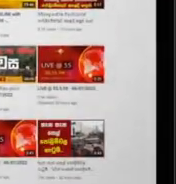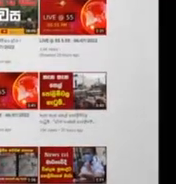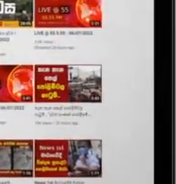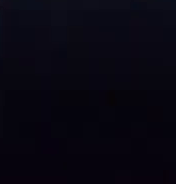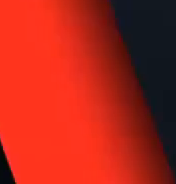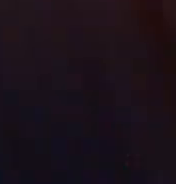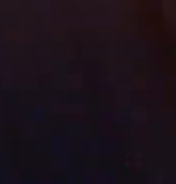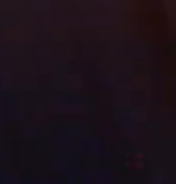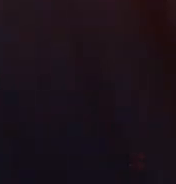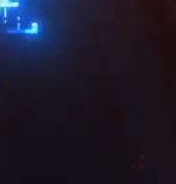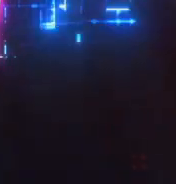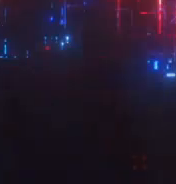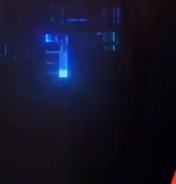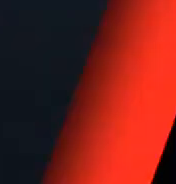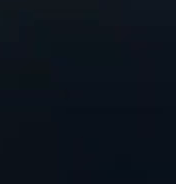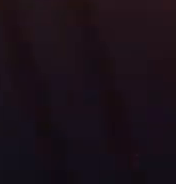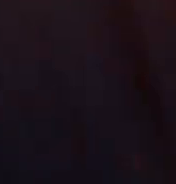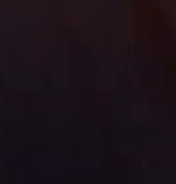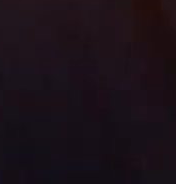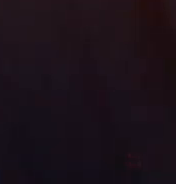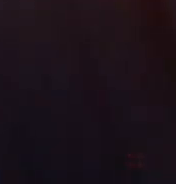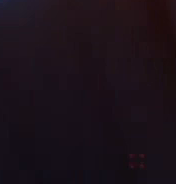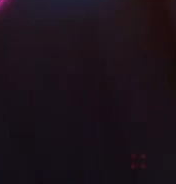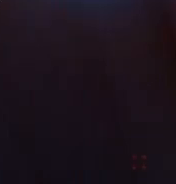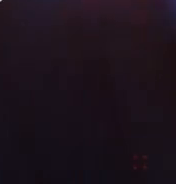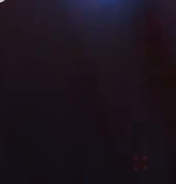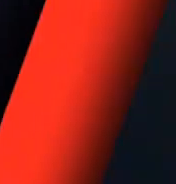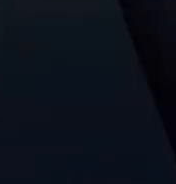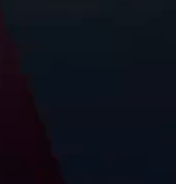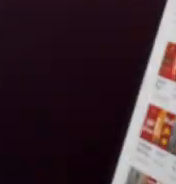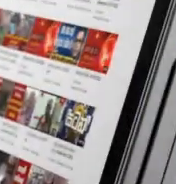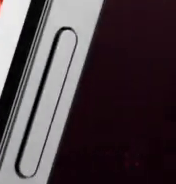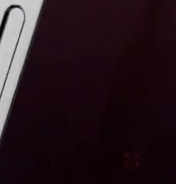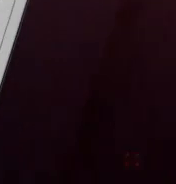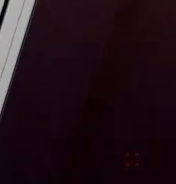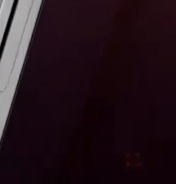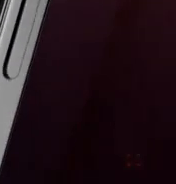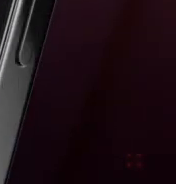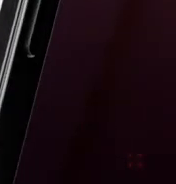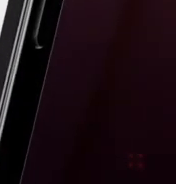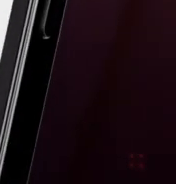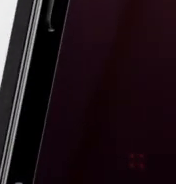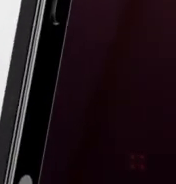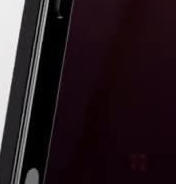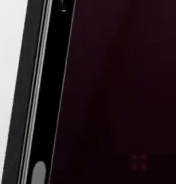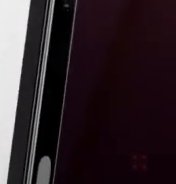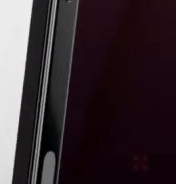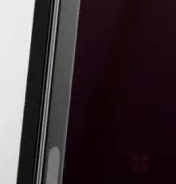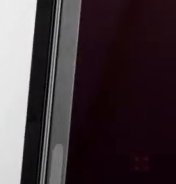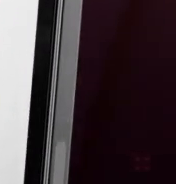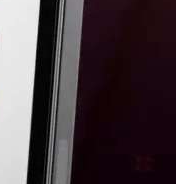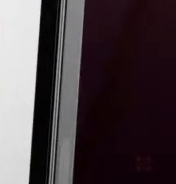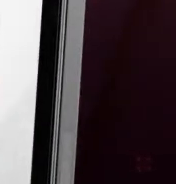දත්ත වැඩියෙන් සයිබ අවකාශයේ කලබන වුවත් සලකුණ Newsfirst YouTube චැනලය